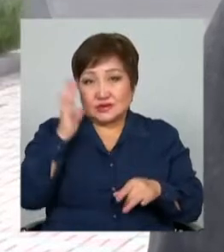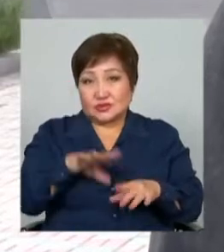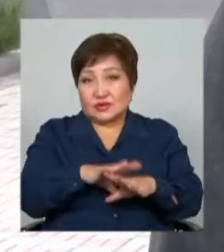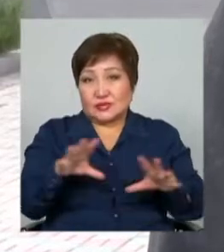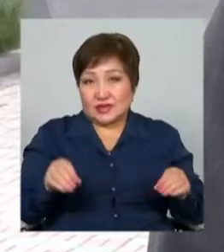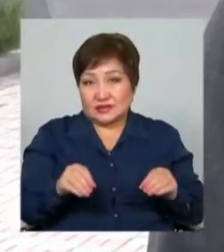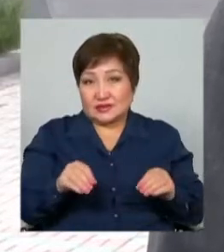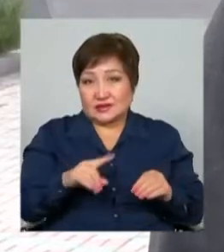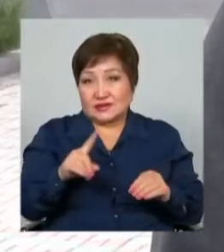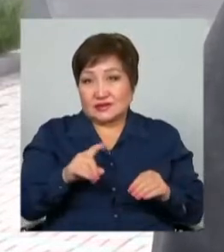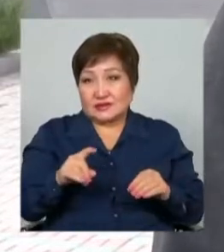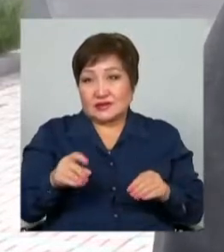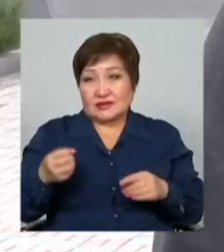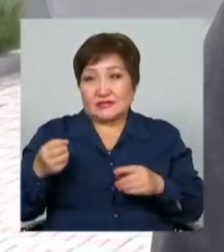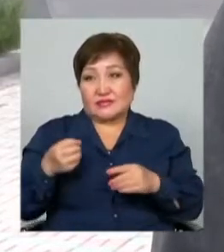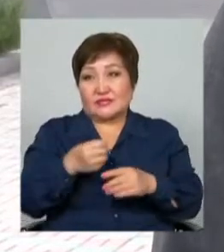қуып шығады.